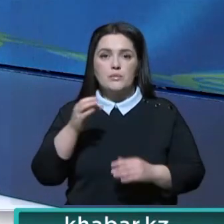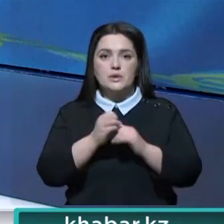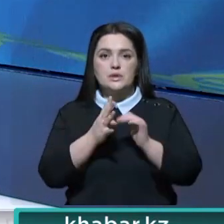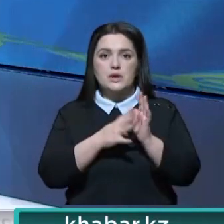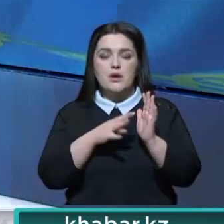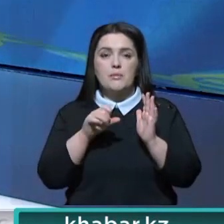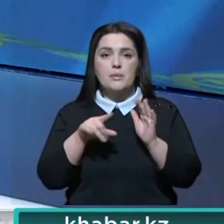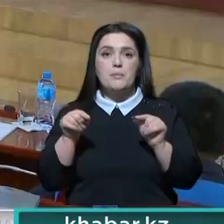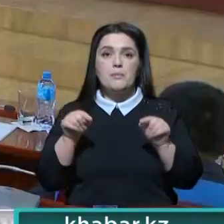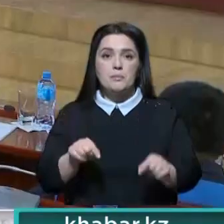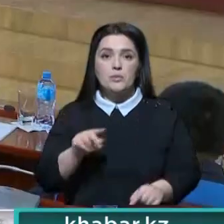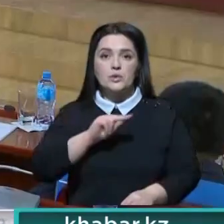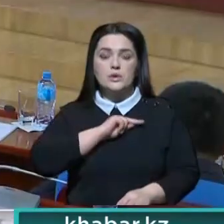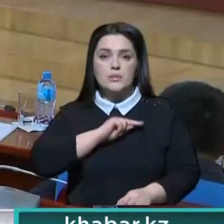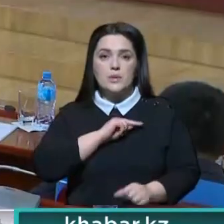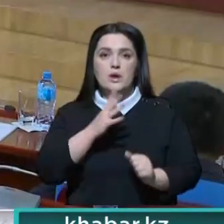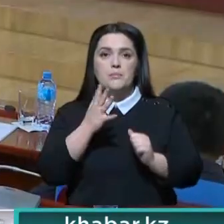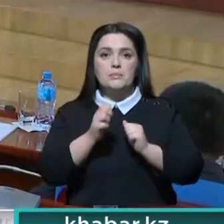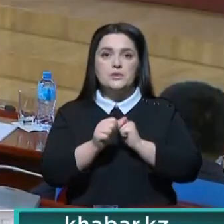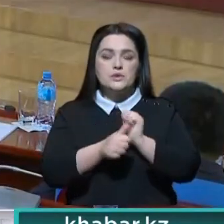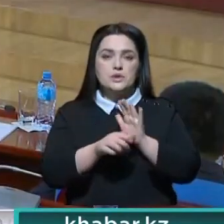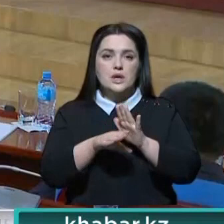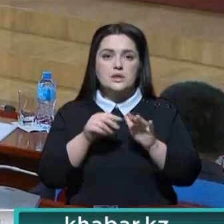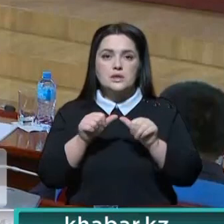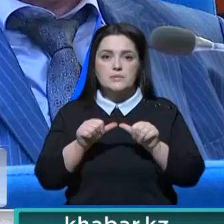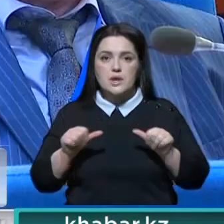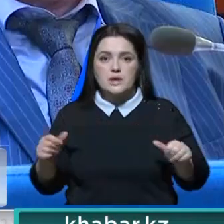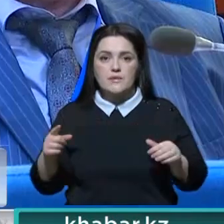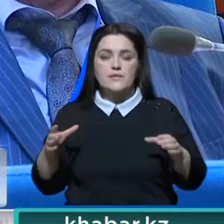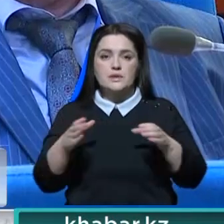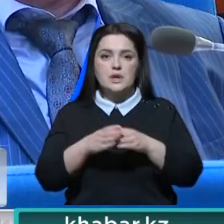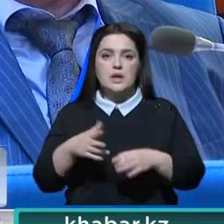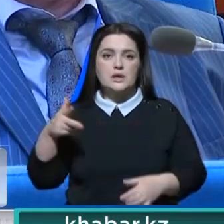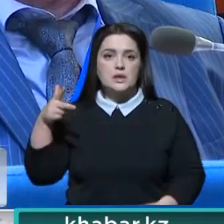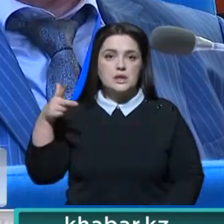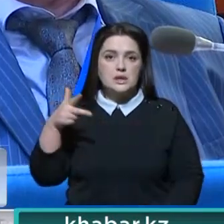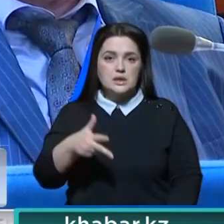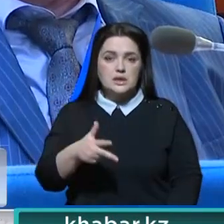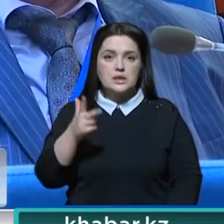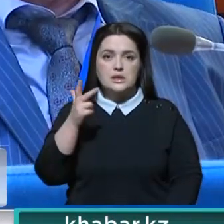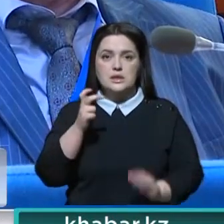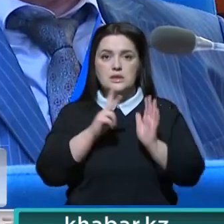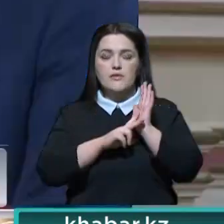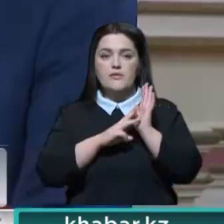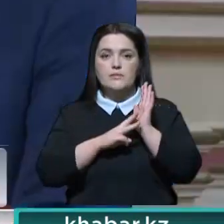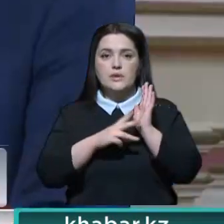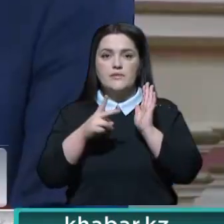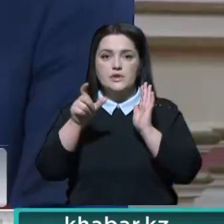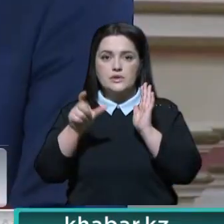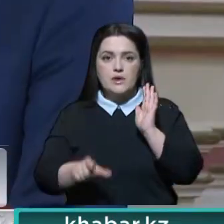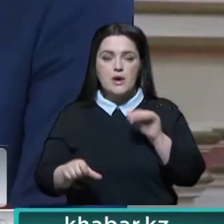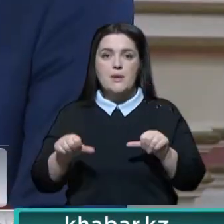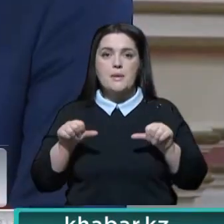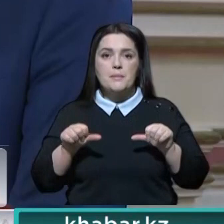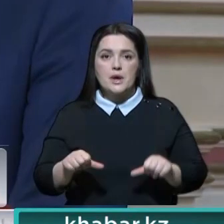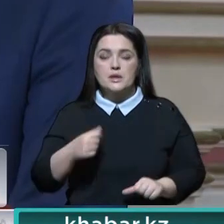Кызылординской области. 19 марта здесь будут работать 516 избирательных комиссий. В их составе 3382